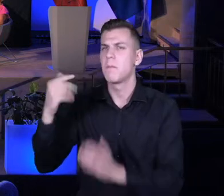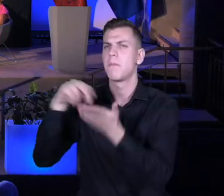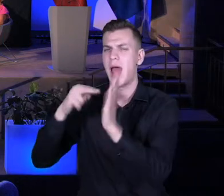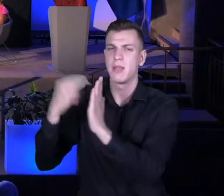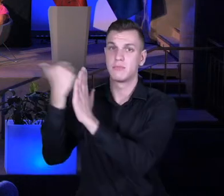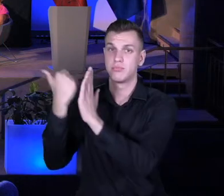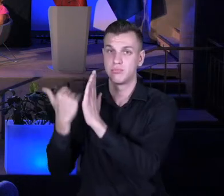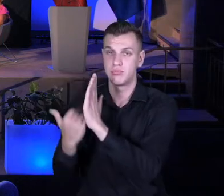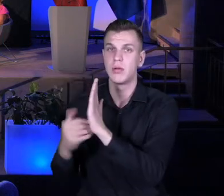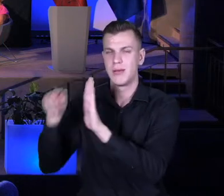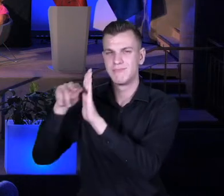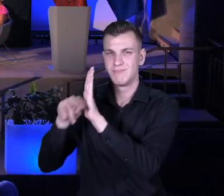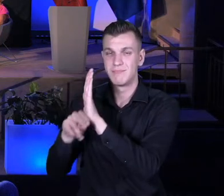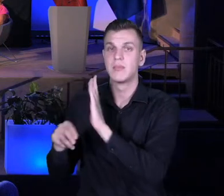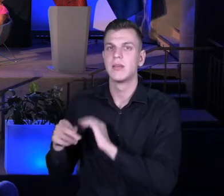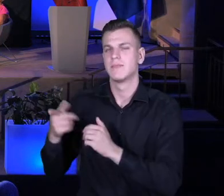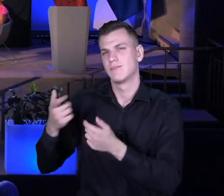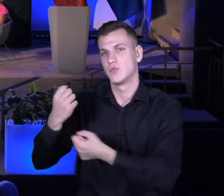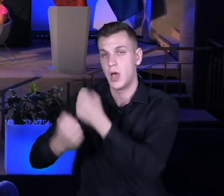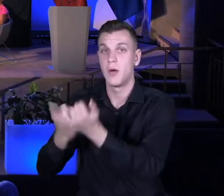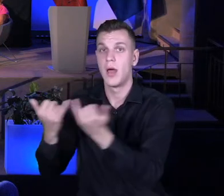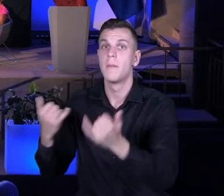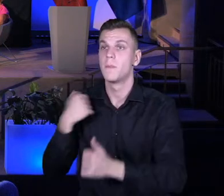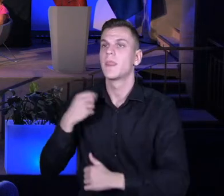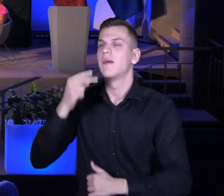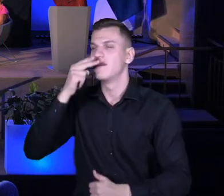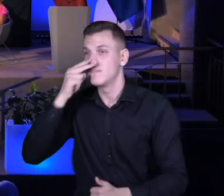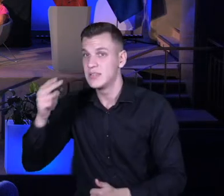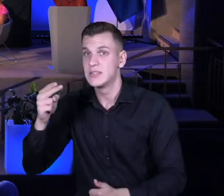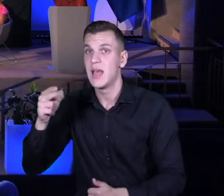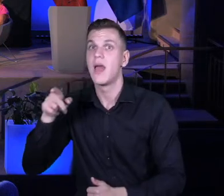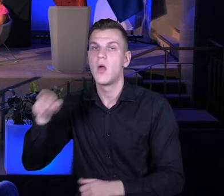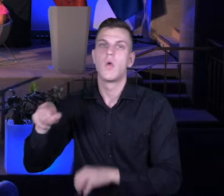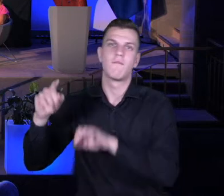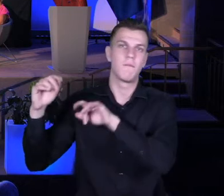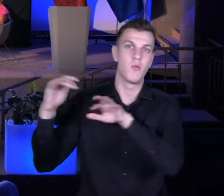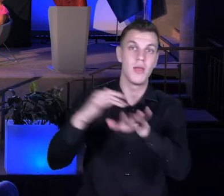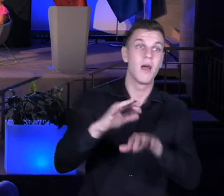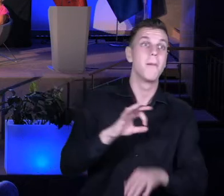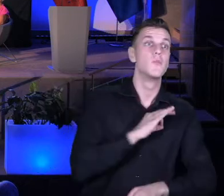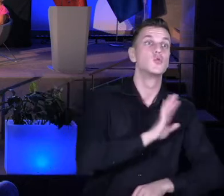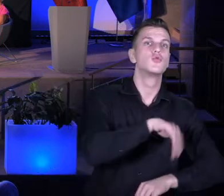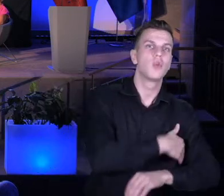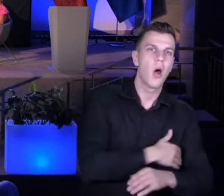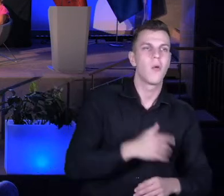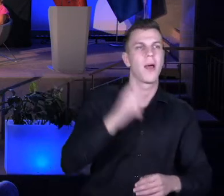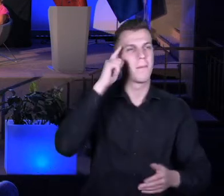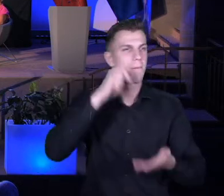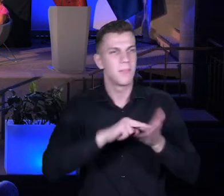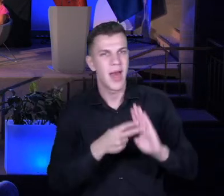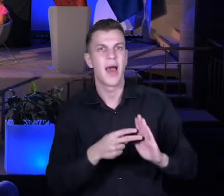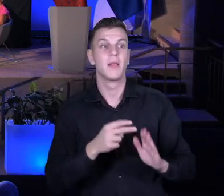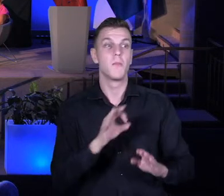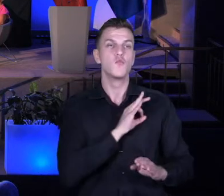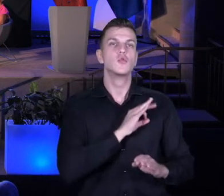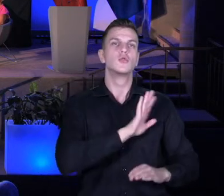że i widziałam to też wcześniej, że bardzo to rezonuje z naszym programem szkoły, z naszą filozofią pracy. My